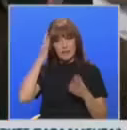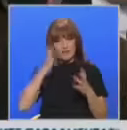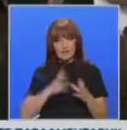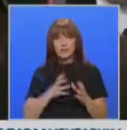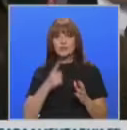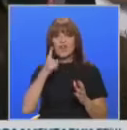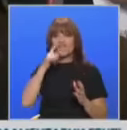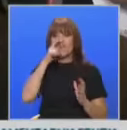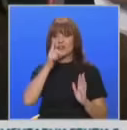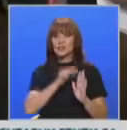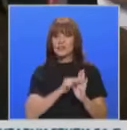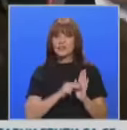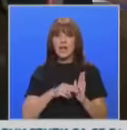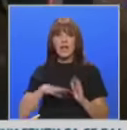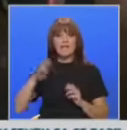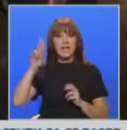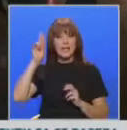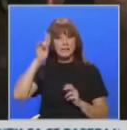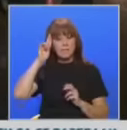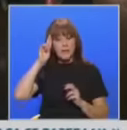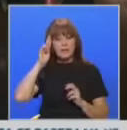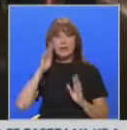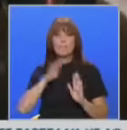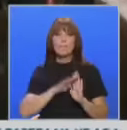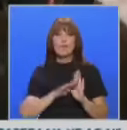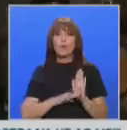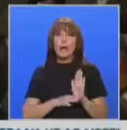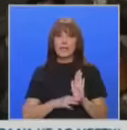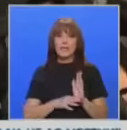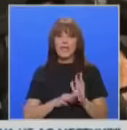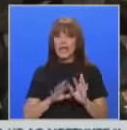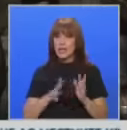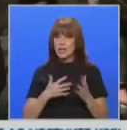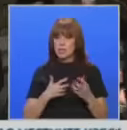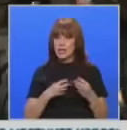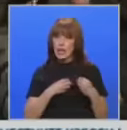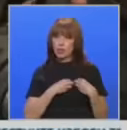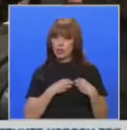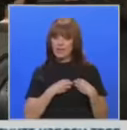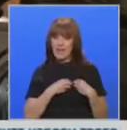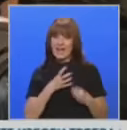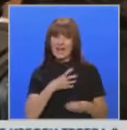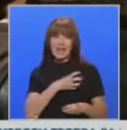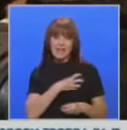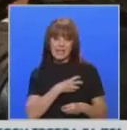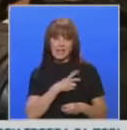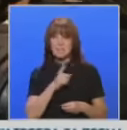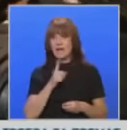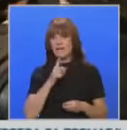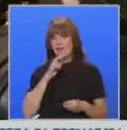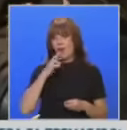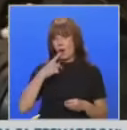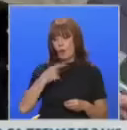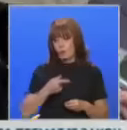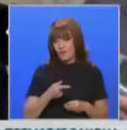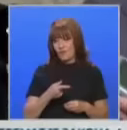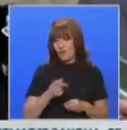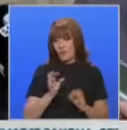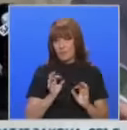задача е да изпълни управленската програма. А на въпроса дали има доверие в ГЕРБ, не даде утвърдителен отговор, но